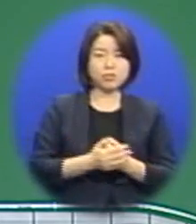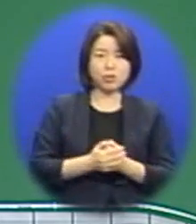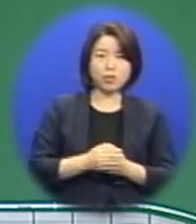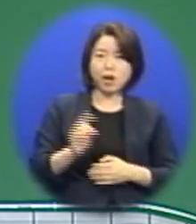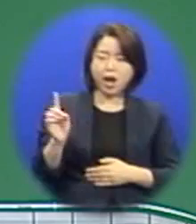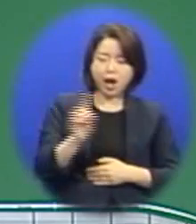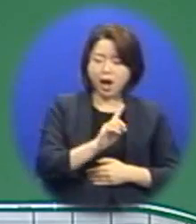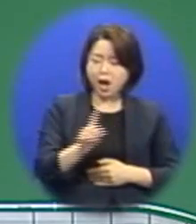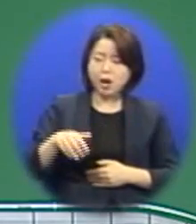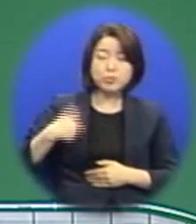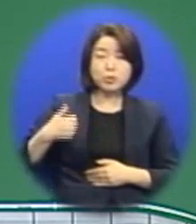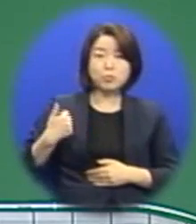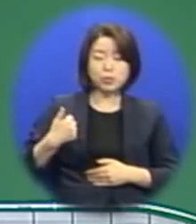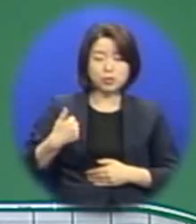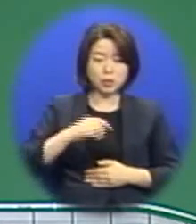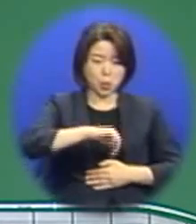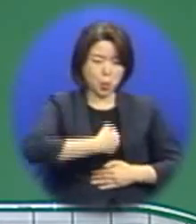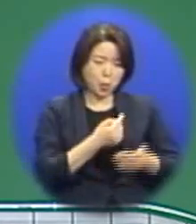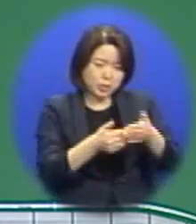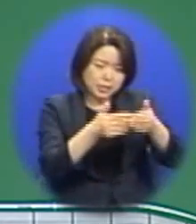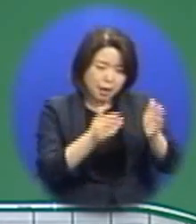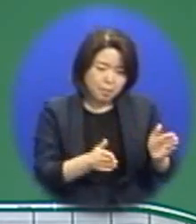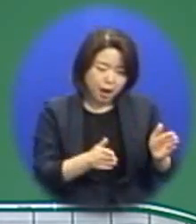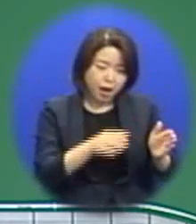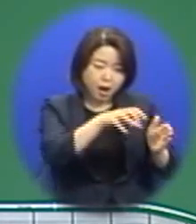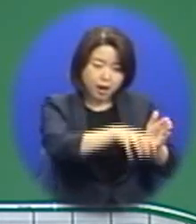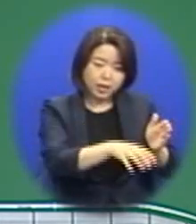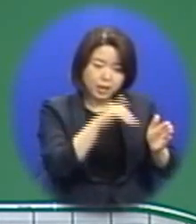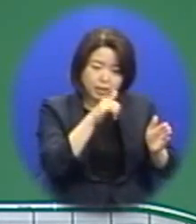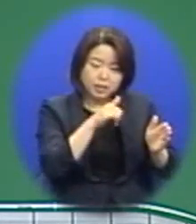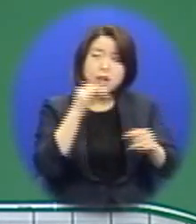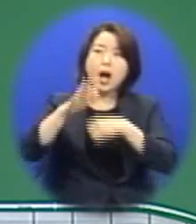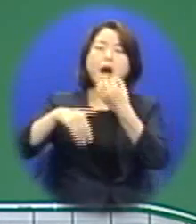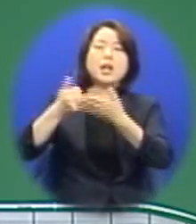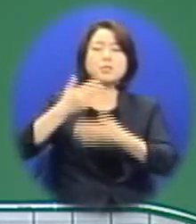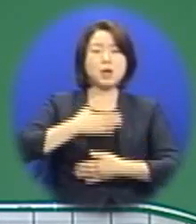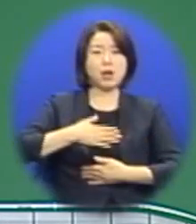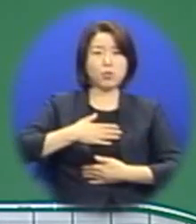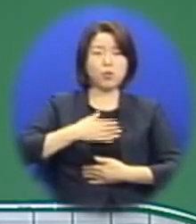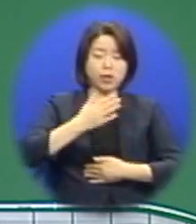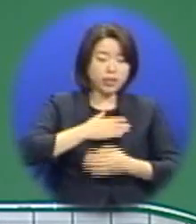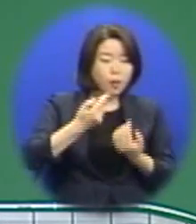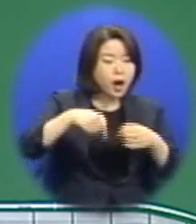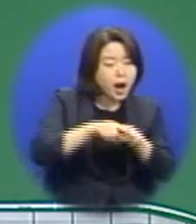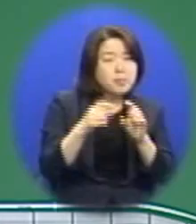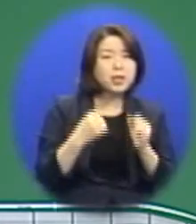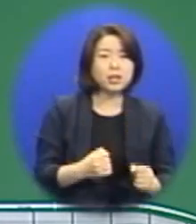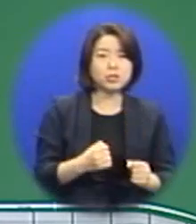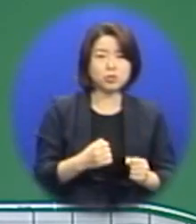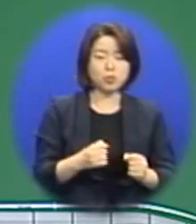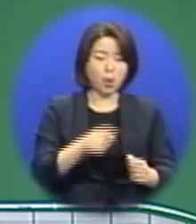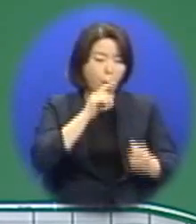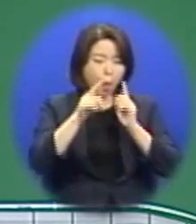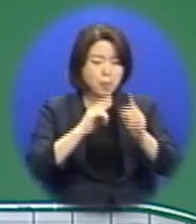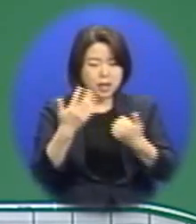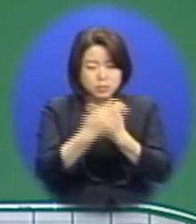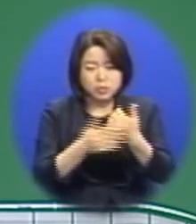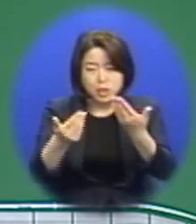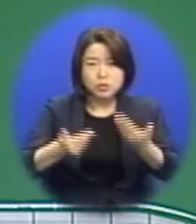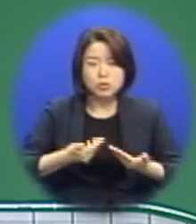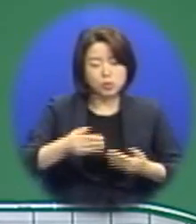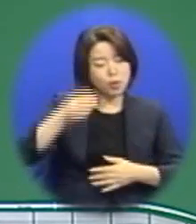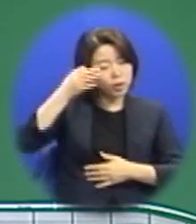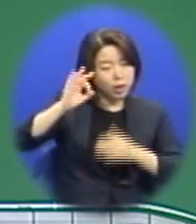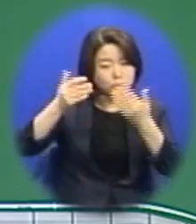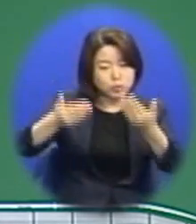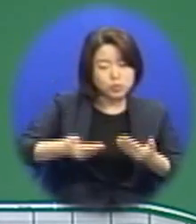아무도 모르는 그 골방에 들어가 있는 저를 하나님은 알고 계시고 저와 함께 계시고 계속 말씀으로 은혜를 주시고 깨우쳐 주시는